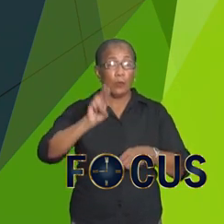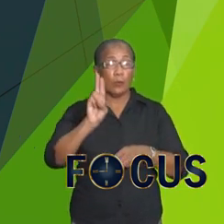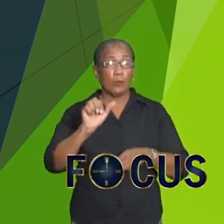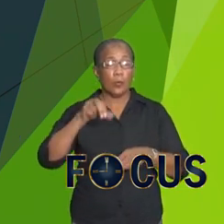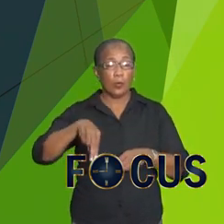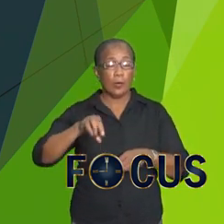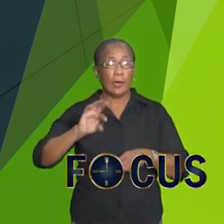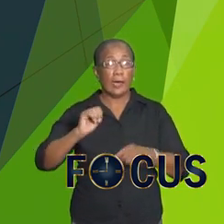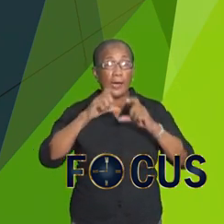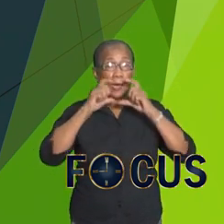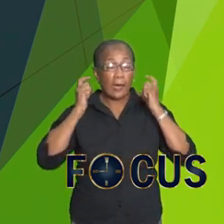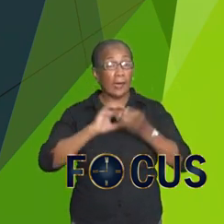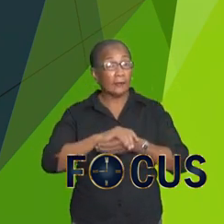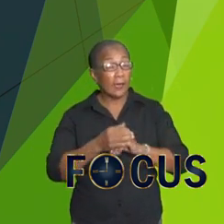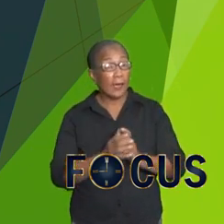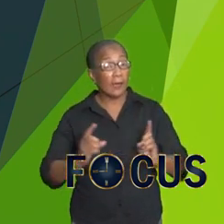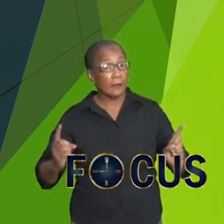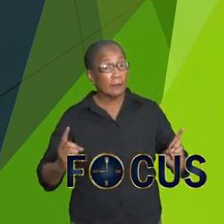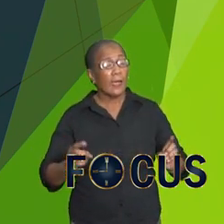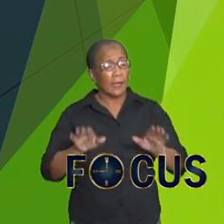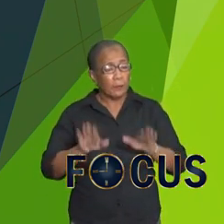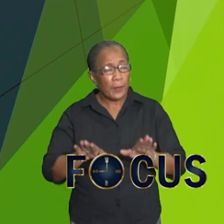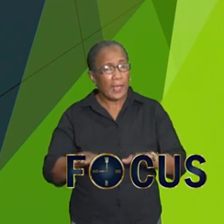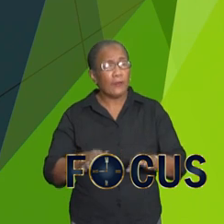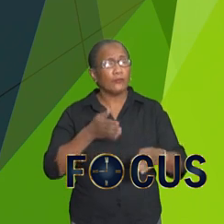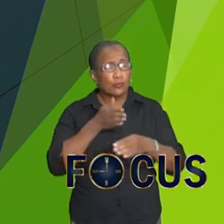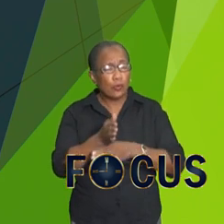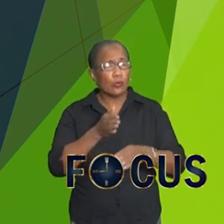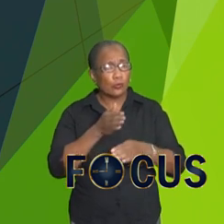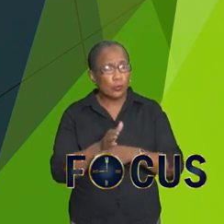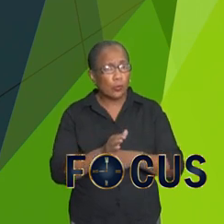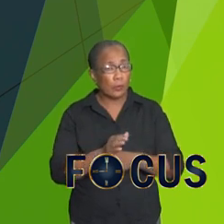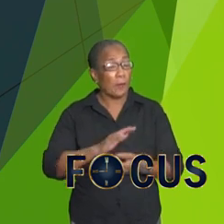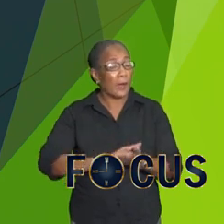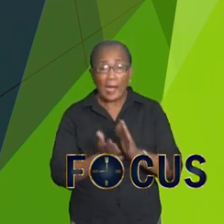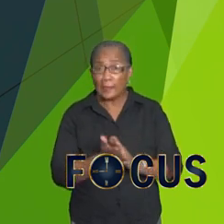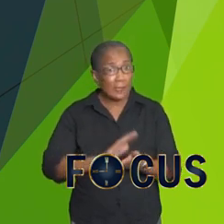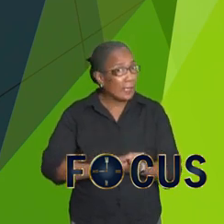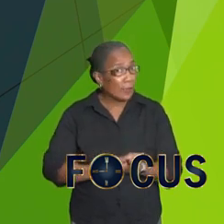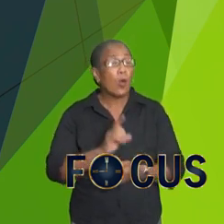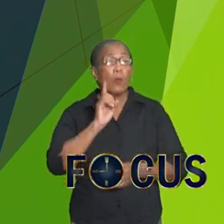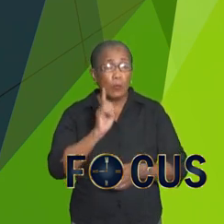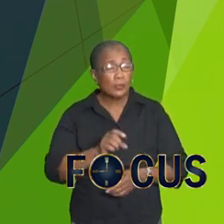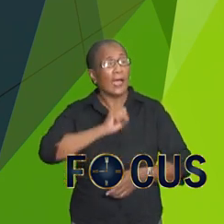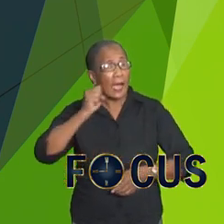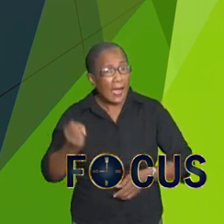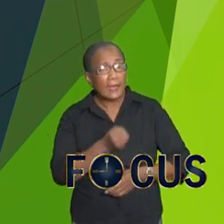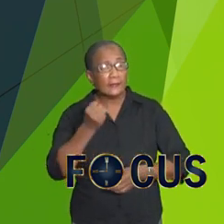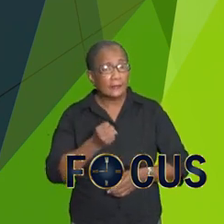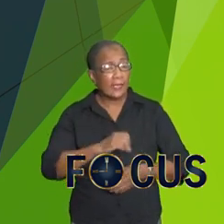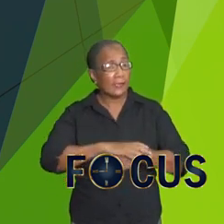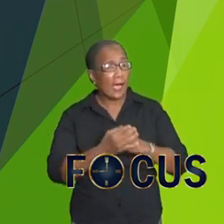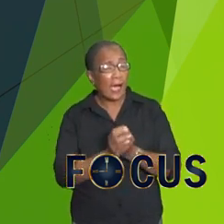nog steeds de dingen die altijd blijven gelden. Heb je nou wel of geen behandeling? Want je wil eigenlijk nooit liever ziek worden. Je wil niet ziek